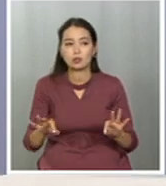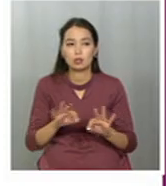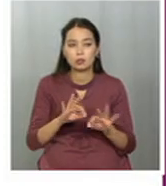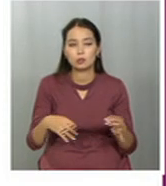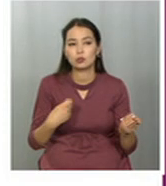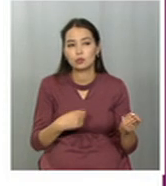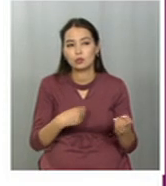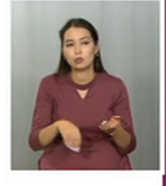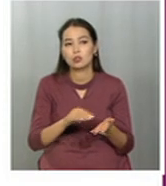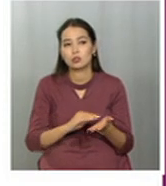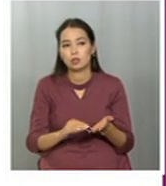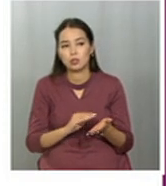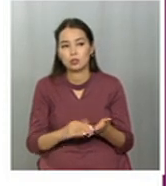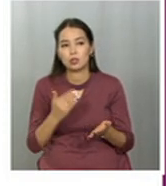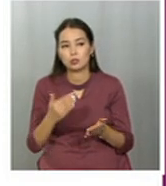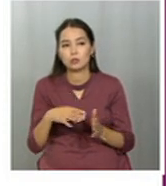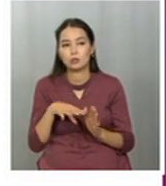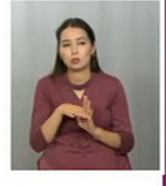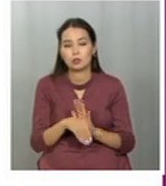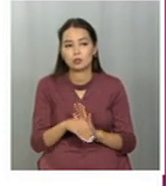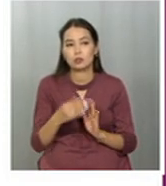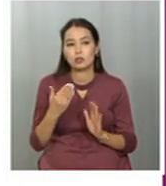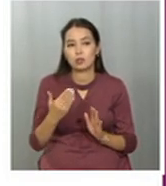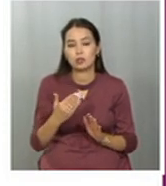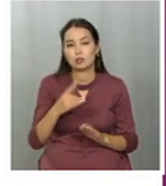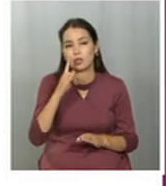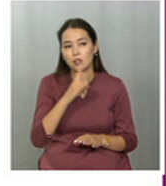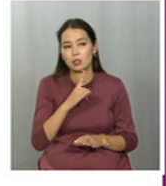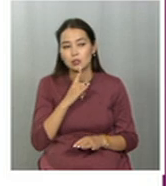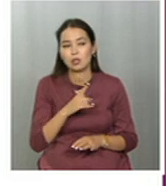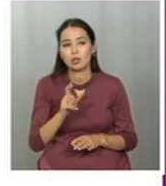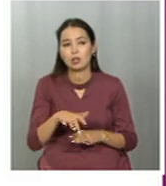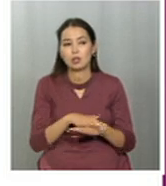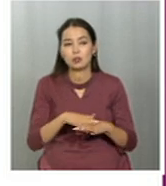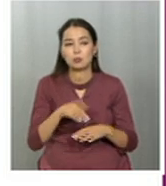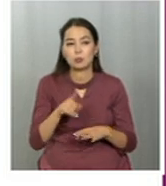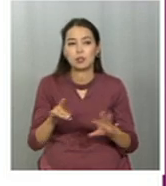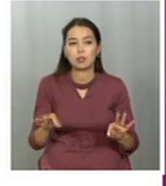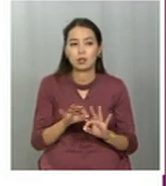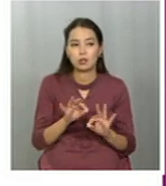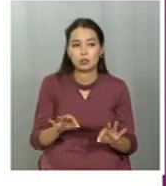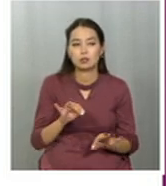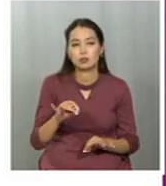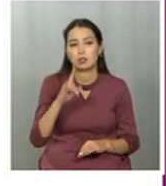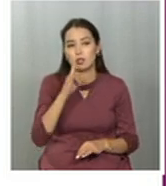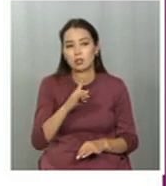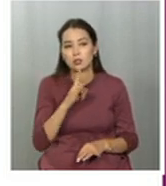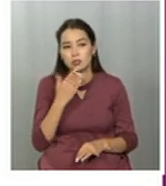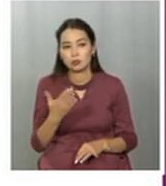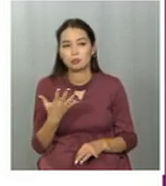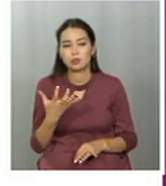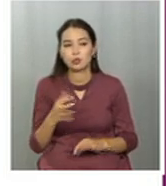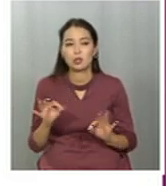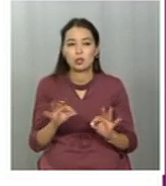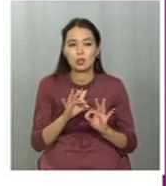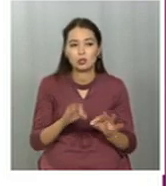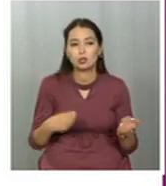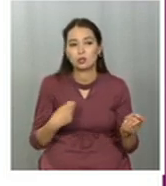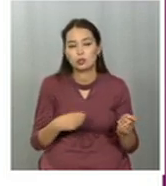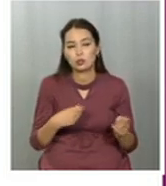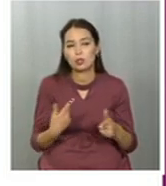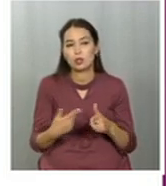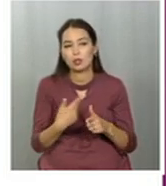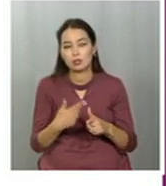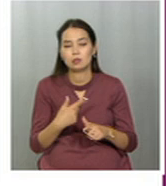жазып, солардың негізінде қазақ халқының 1000 әні және қазақтың 500 әні мен күйлері атты жинақтар